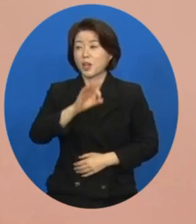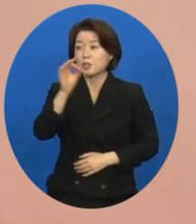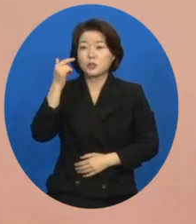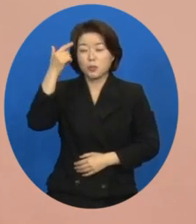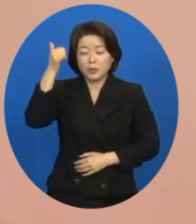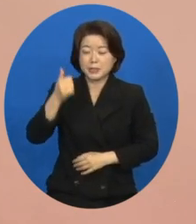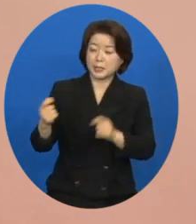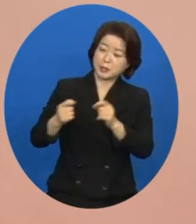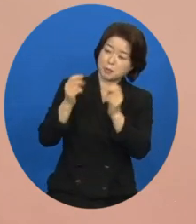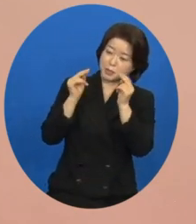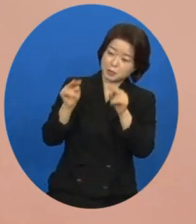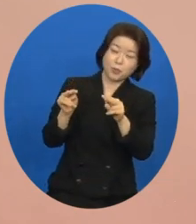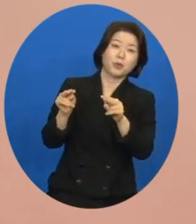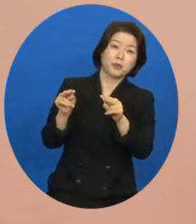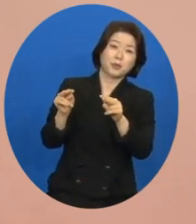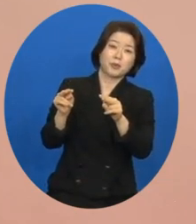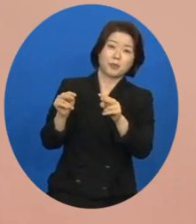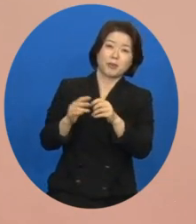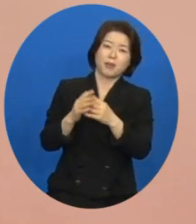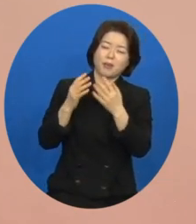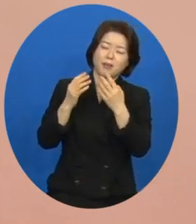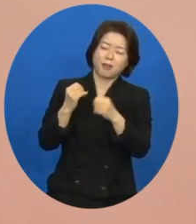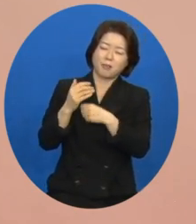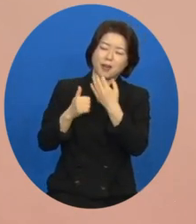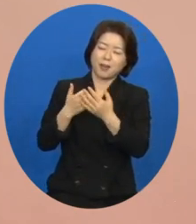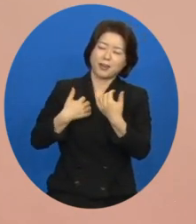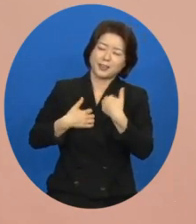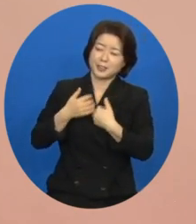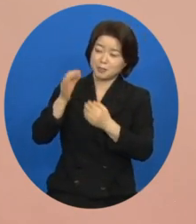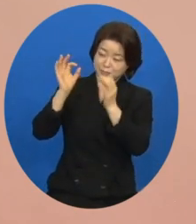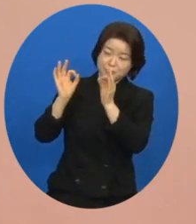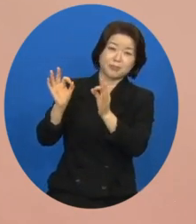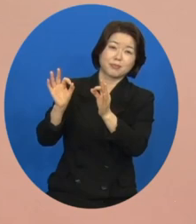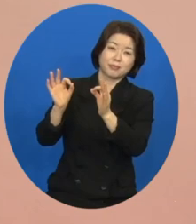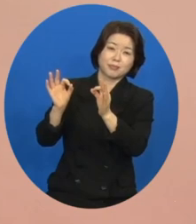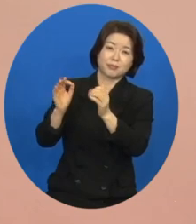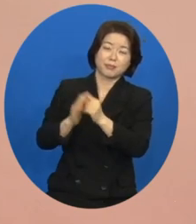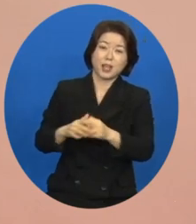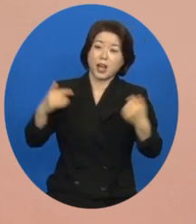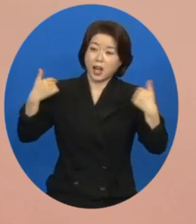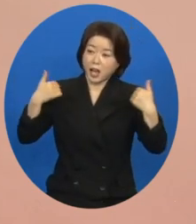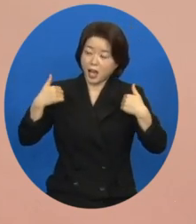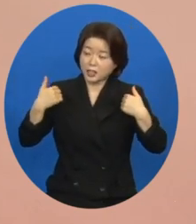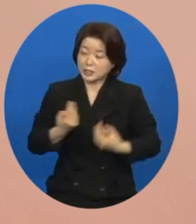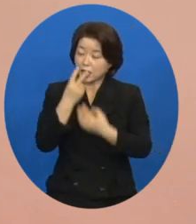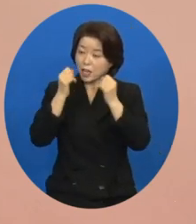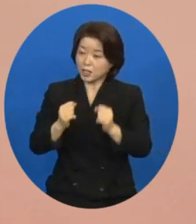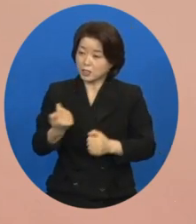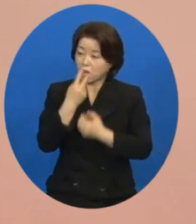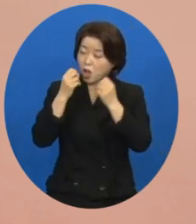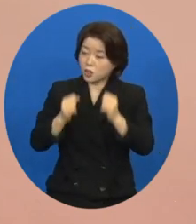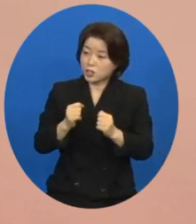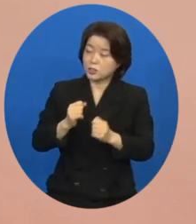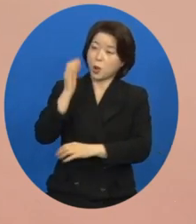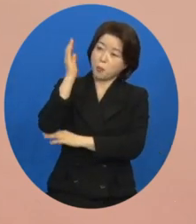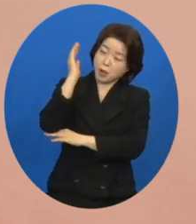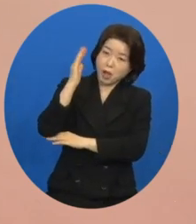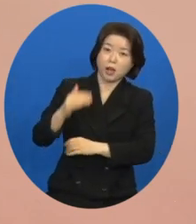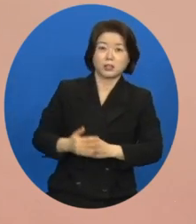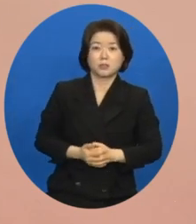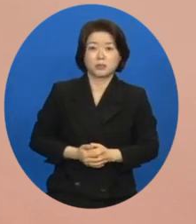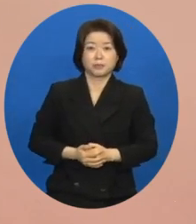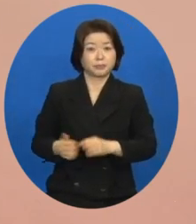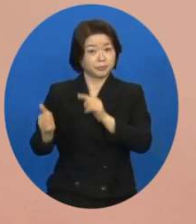보면서 얼마나 하나님이 좋았을까. 매일 살아계신다니. 학교 때 답답했던